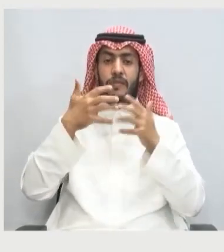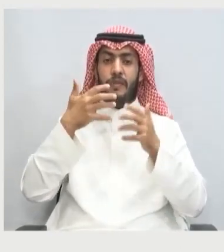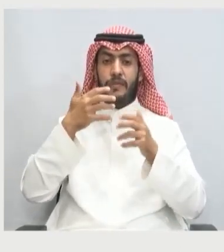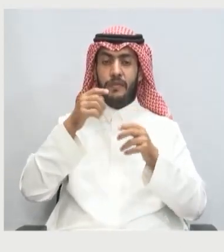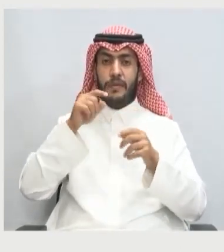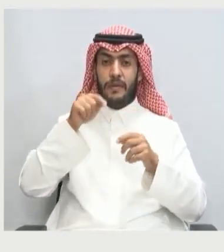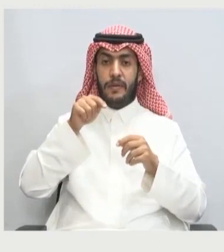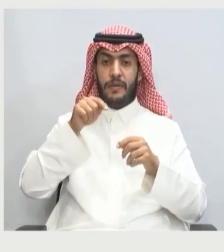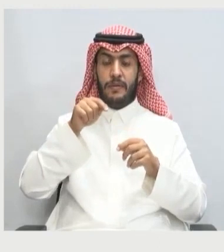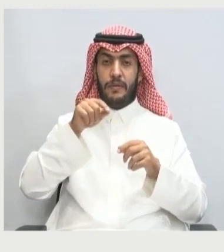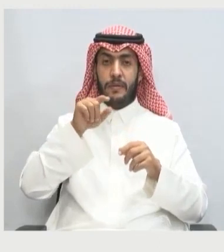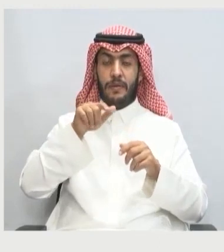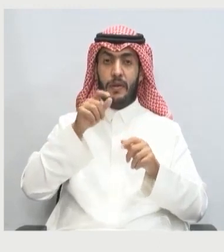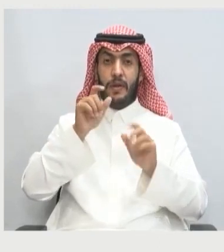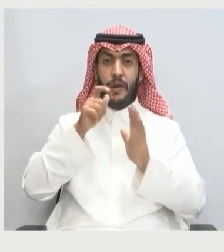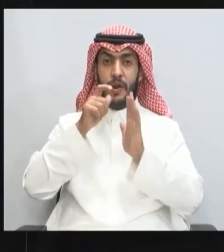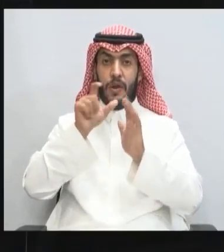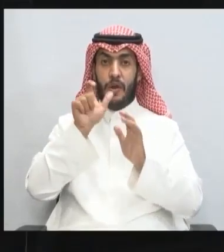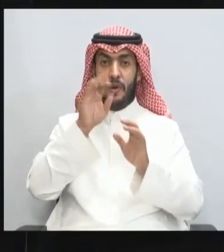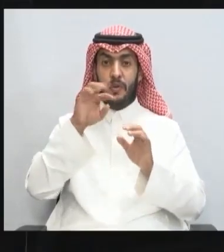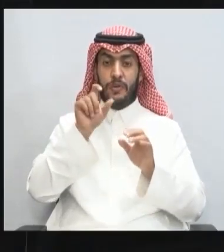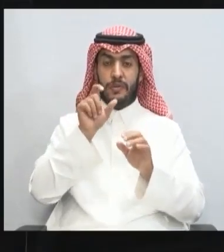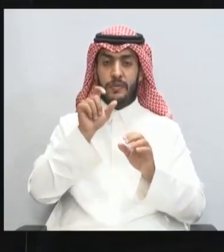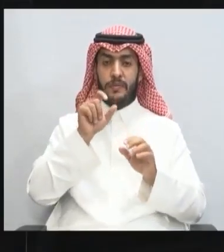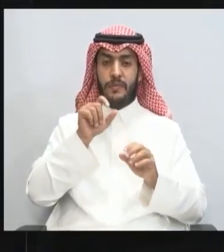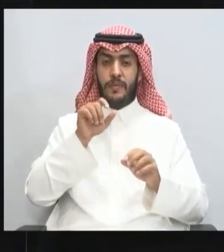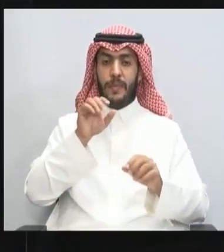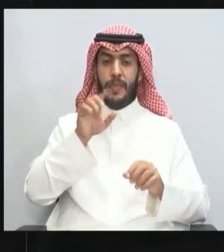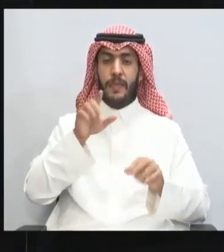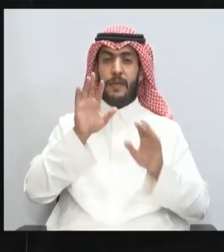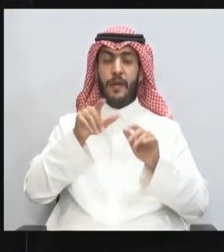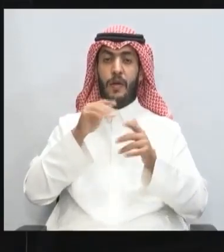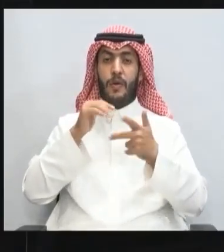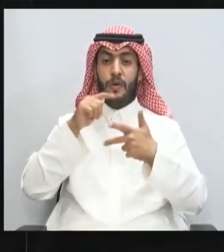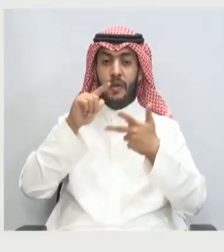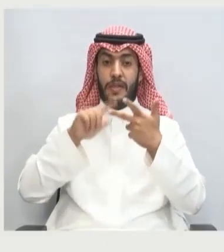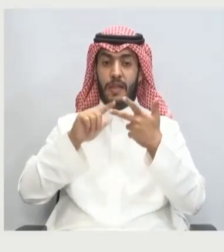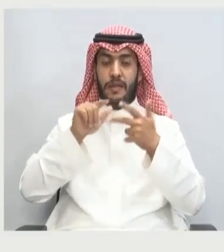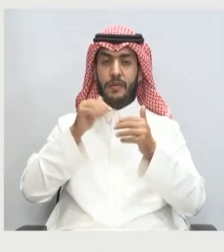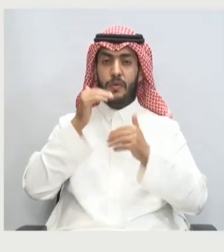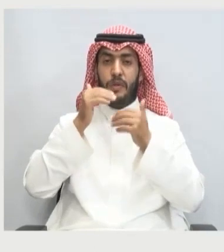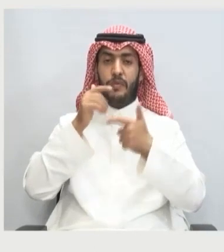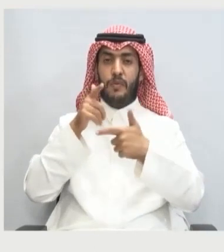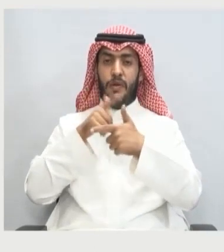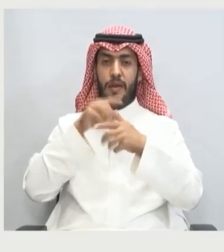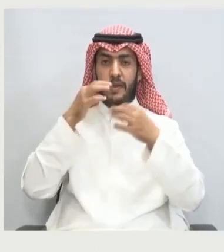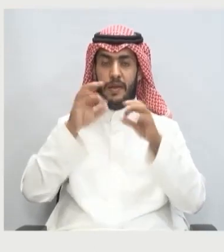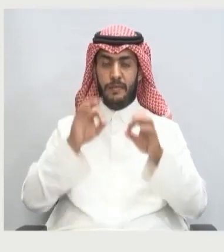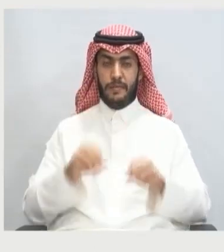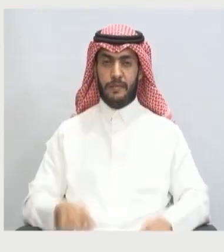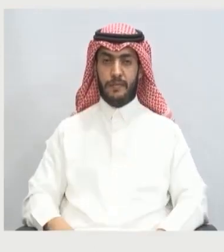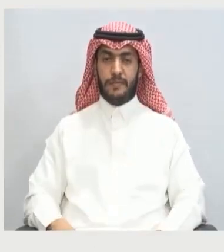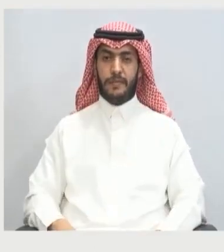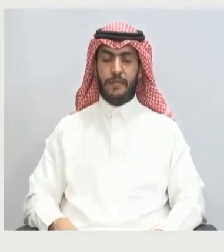اعطاني الرتبه لاكسيد النيتروجين لم يعطيني ولكن قال ان الرتبه الثالثه هي الرتبه الكليه اذا